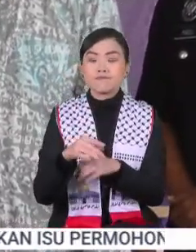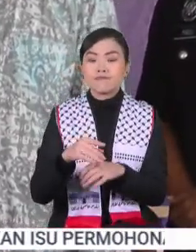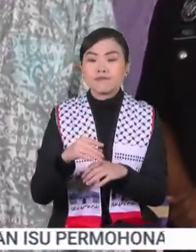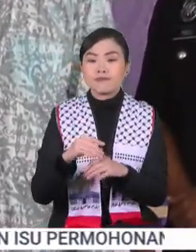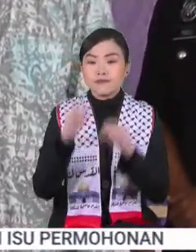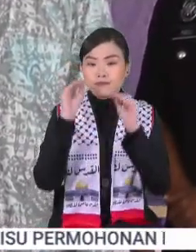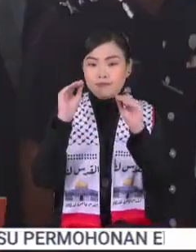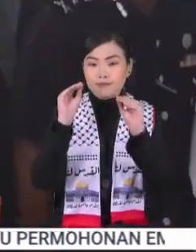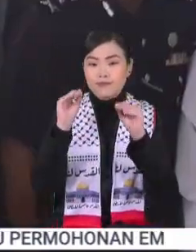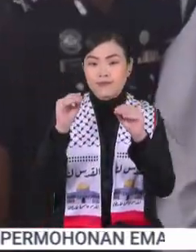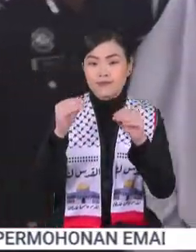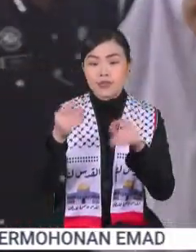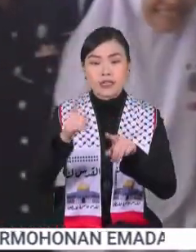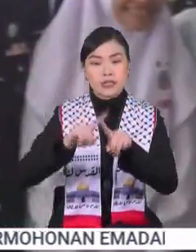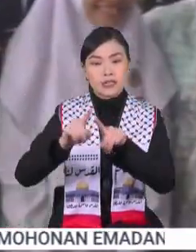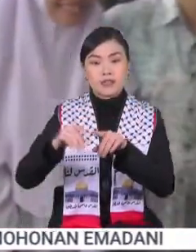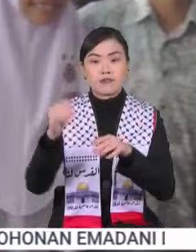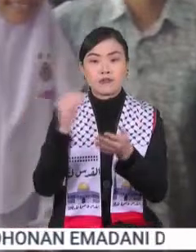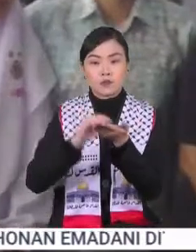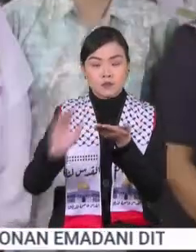SMK Taman